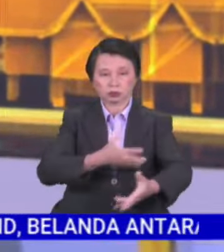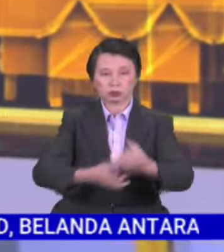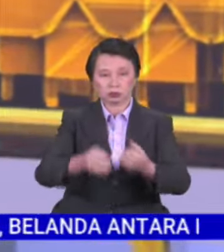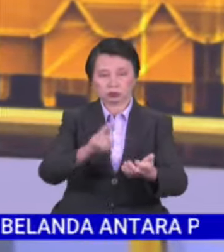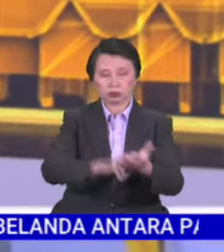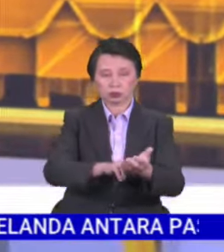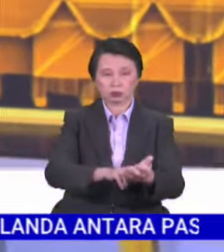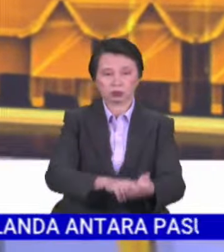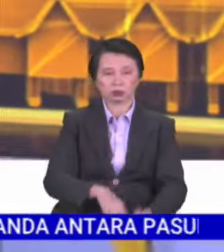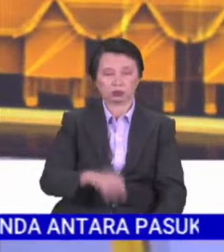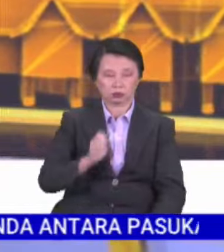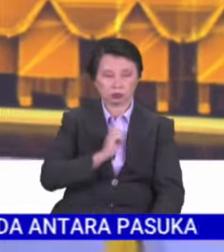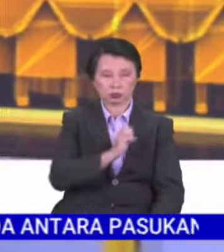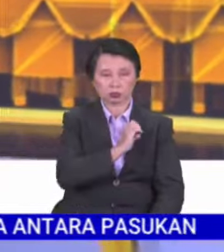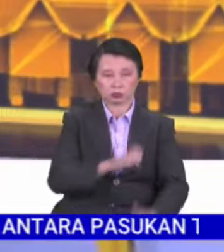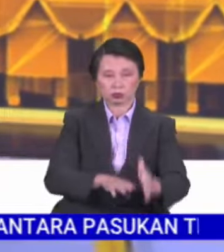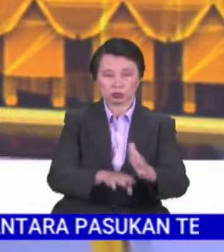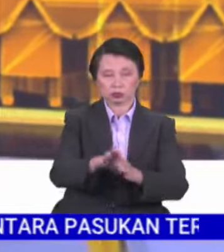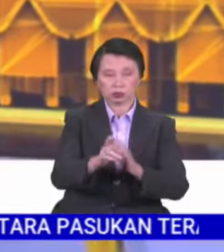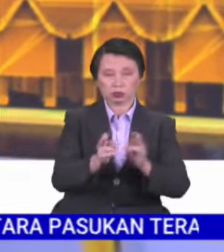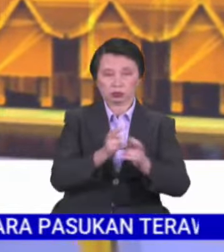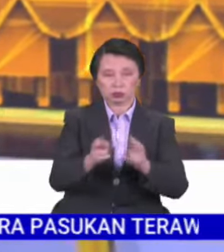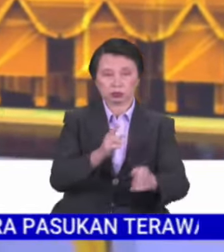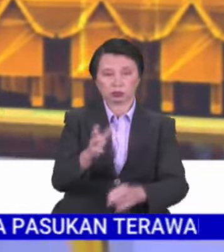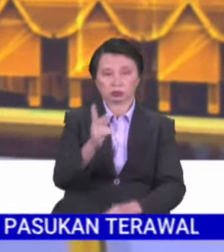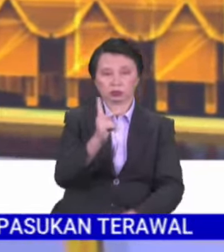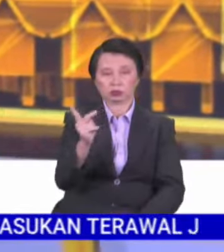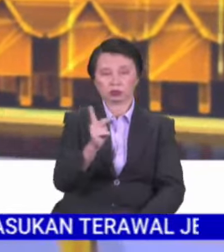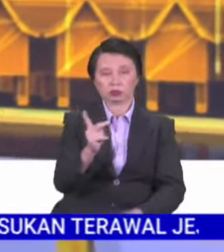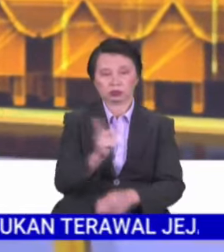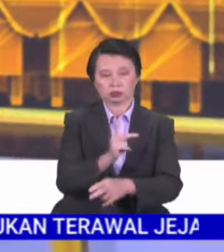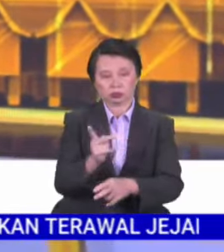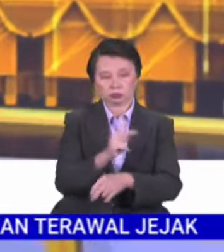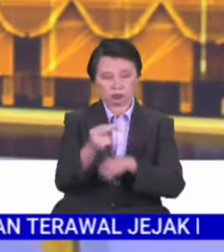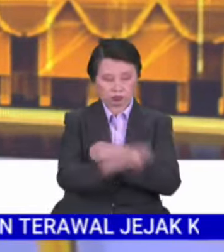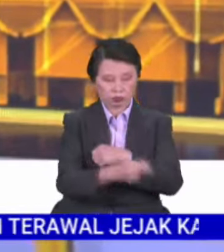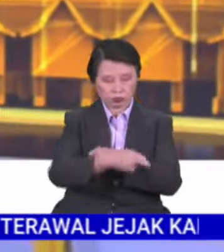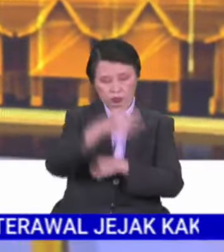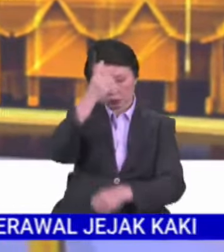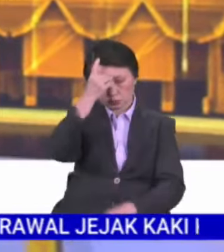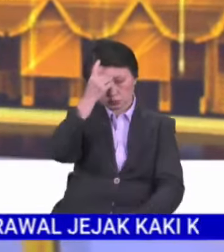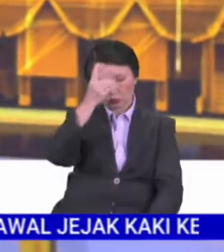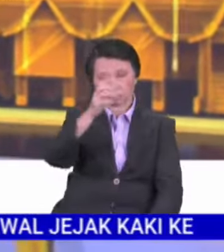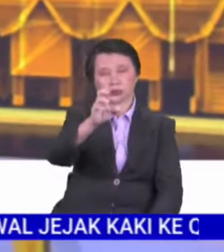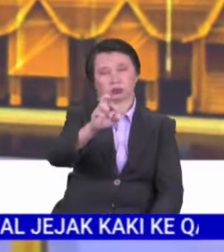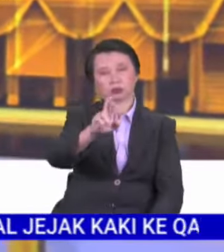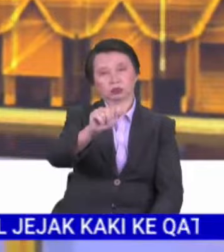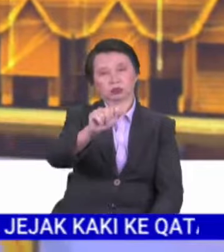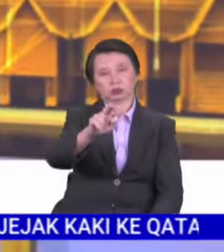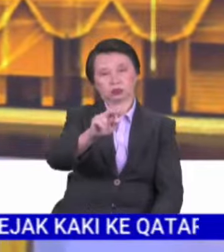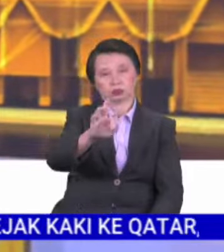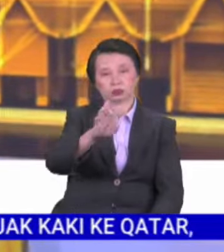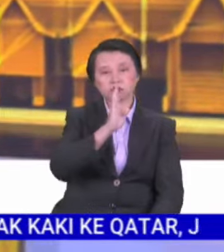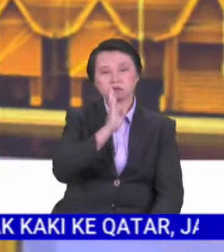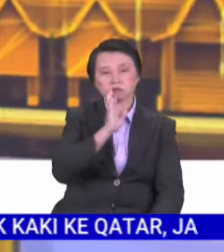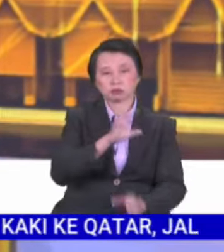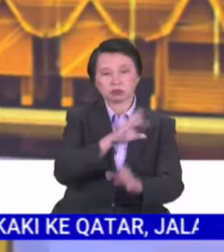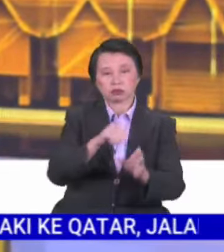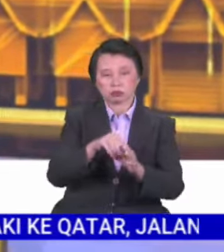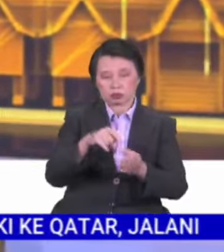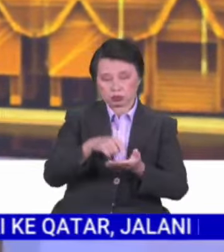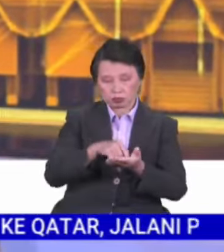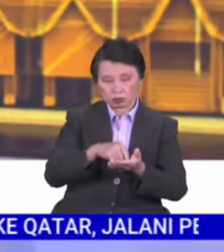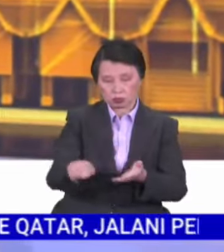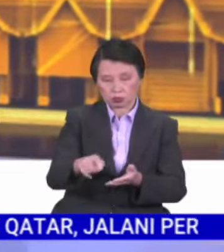Kanan Pelaburan Perindustrian Pembangunan Usahawan dan Koperasi Negeri, Datuk Seri Abrauf Yusof berkata, ia termasuk